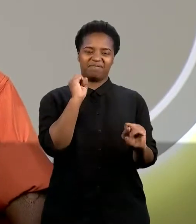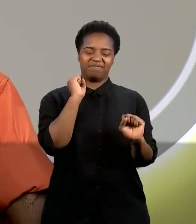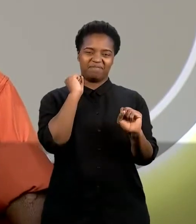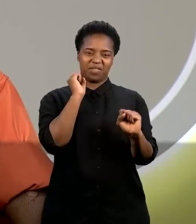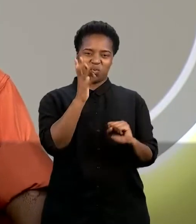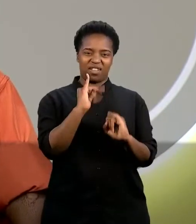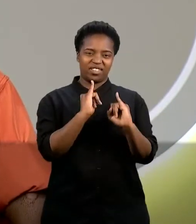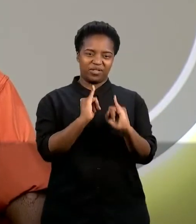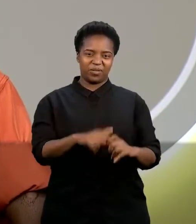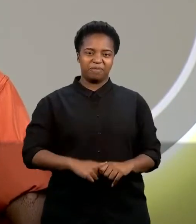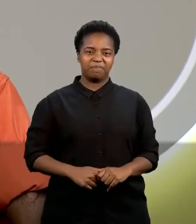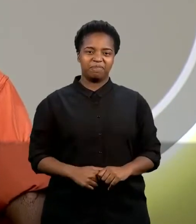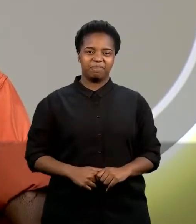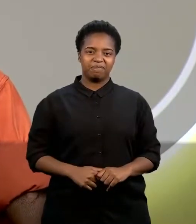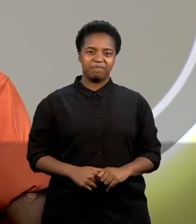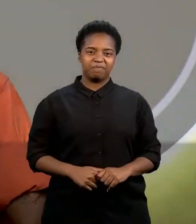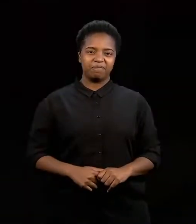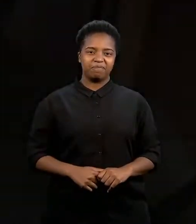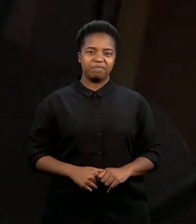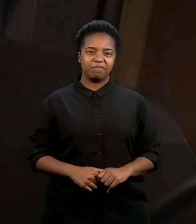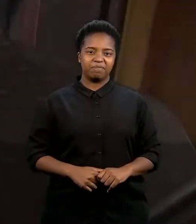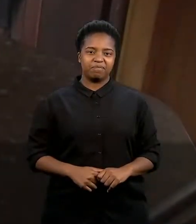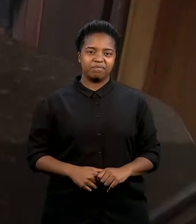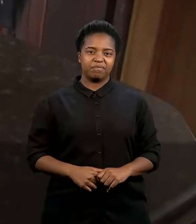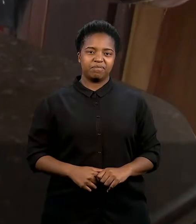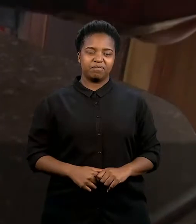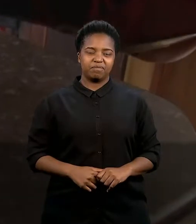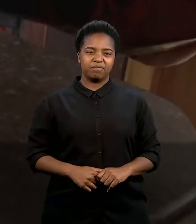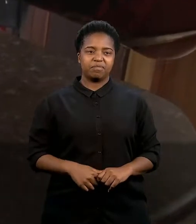re utlo re vile o ne a reng yena ka taba ena.